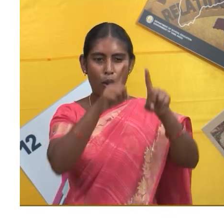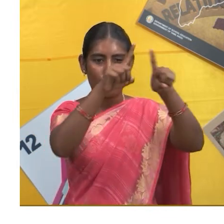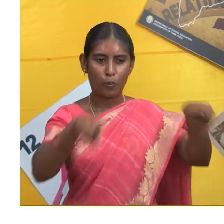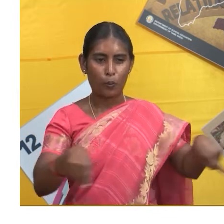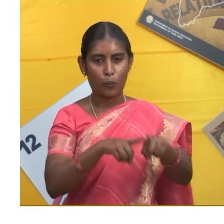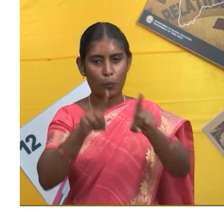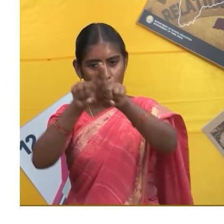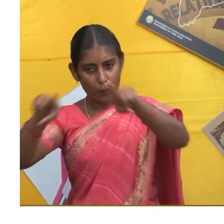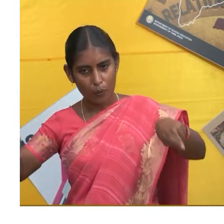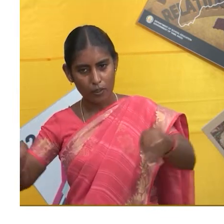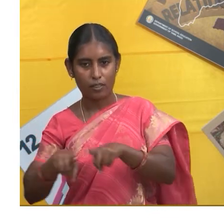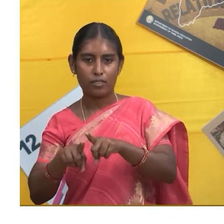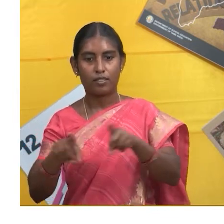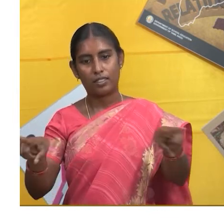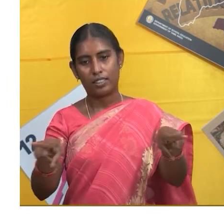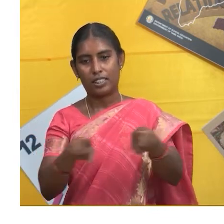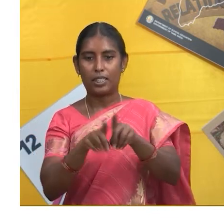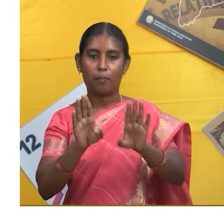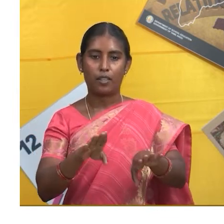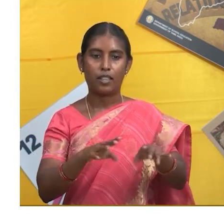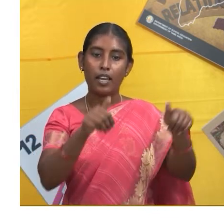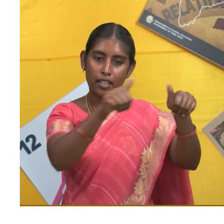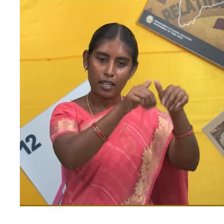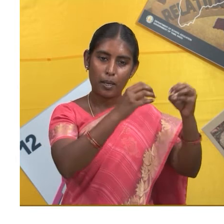ஒன்னு ஒன்னு யாரரு juga ABC